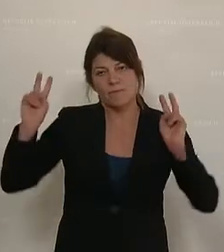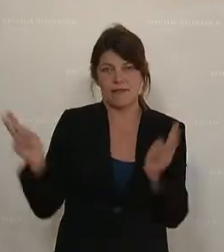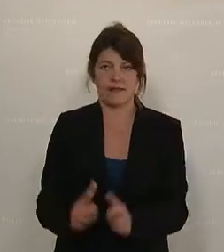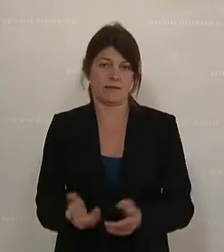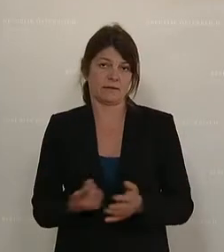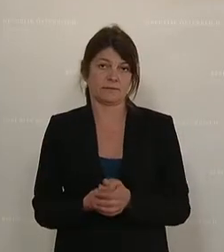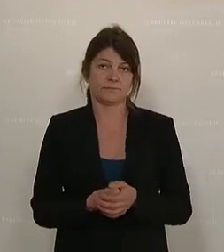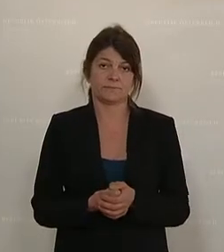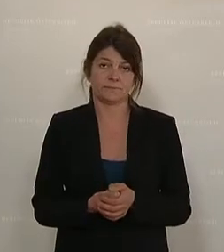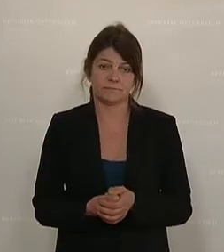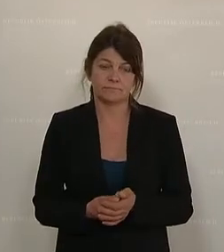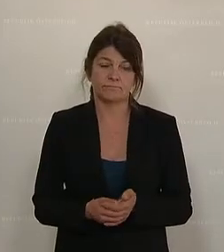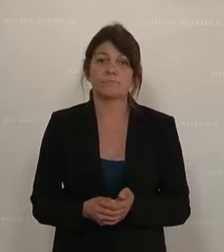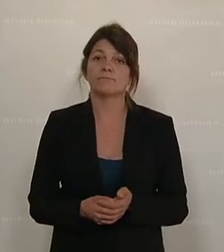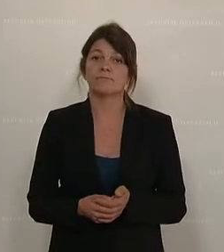können.